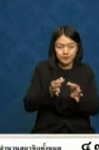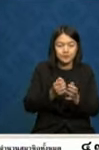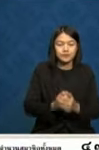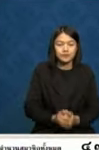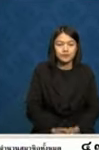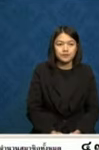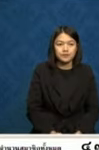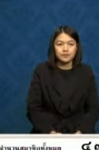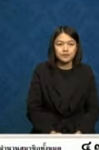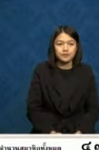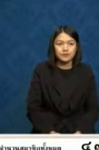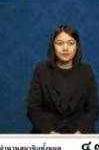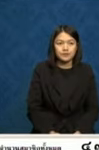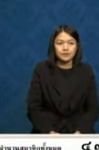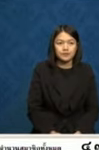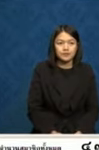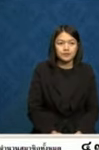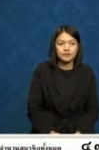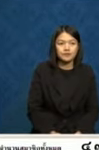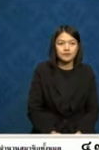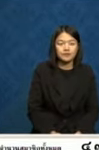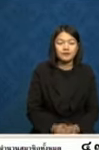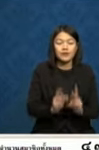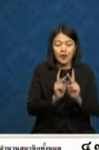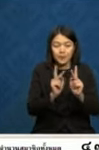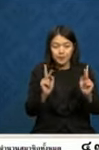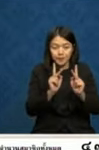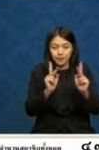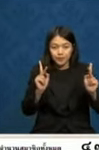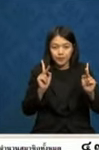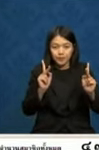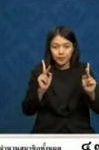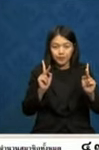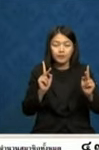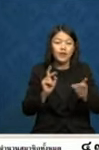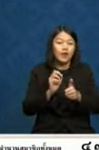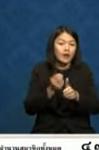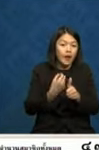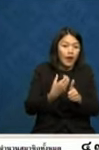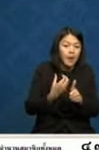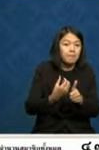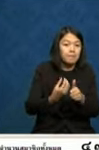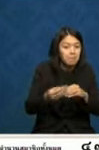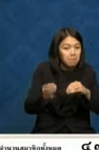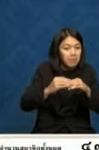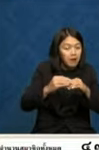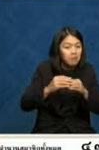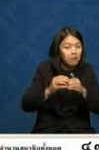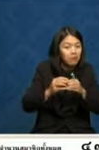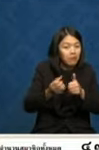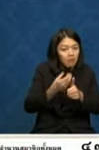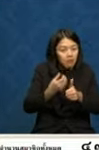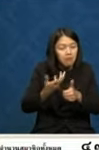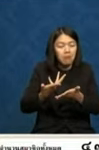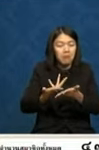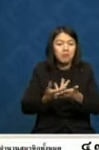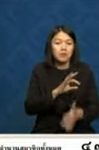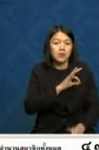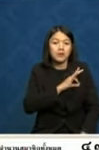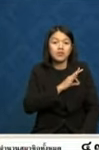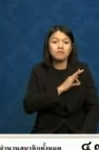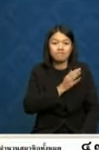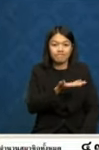ที่ท่านกรรมาธิการที่สงวนความเห็นแล้วก็ท่านสมาชิกนะครับ